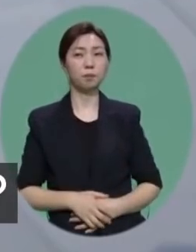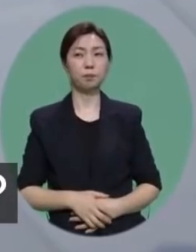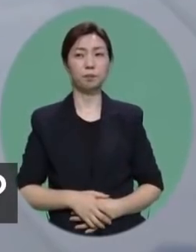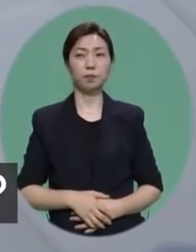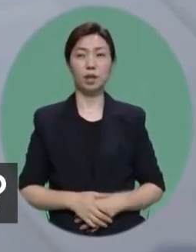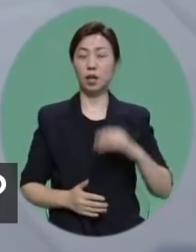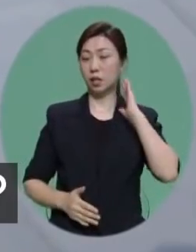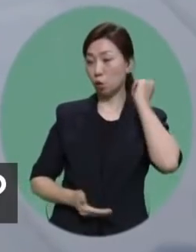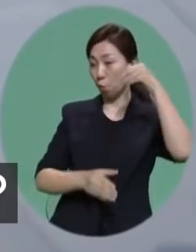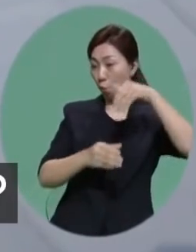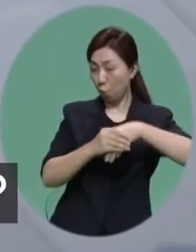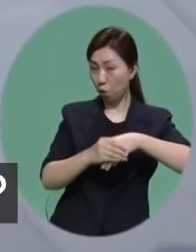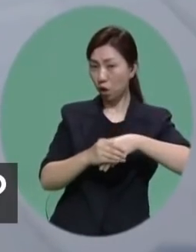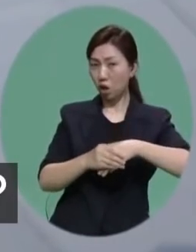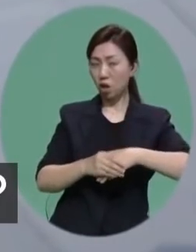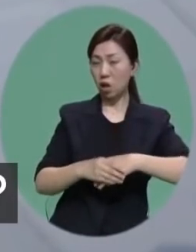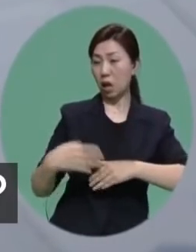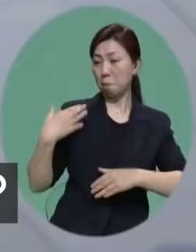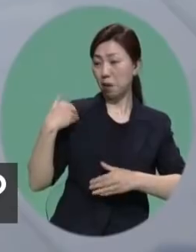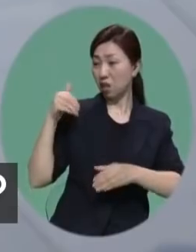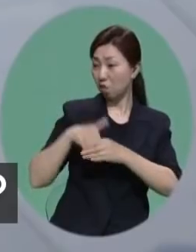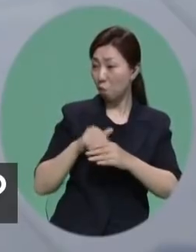선거가 국민학교 애들 반장 선거입니까?